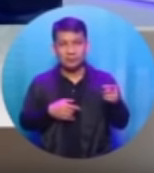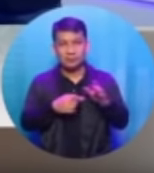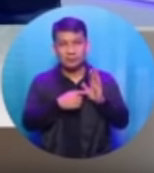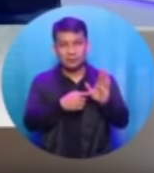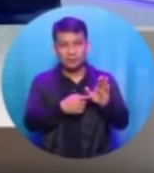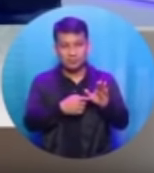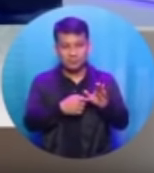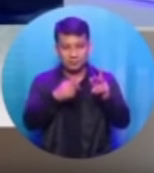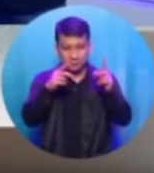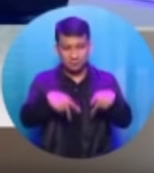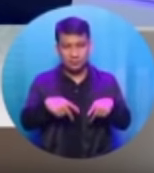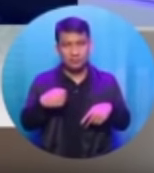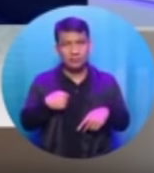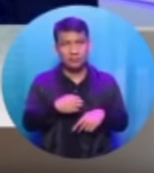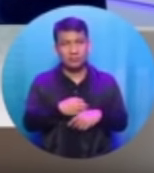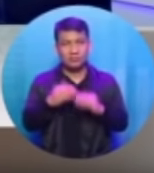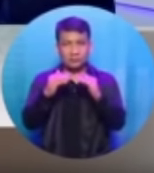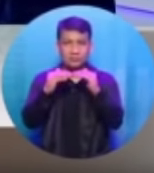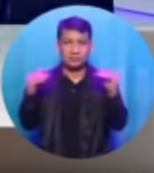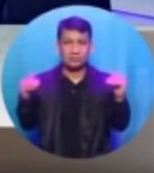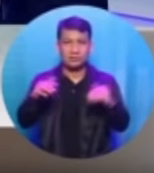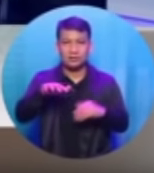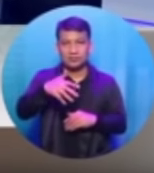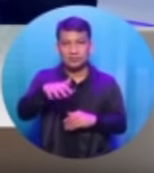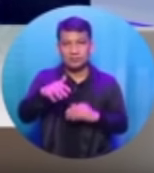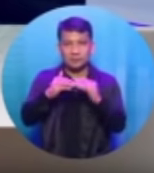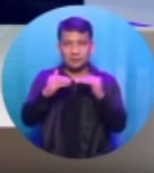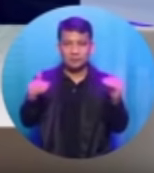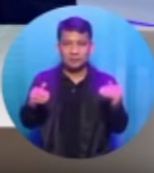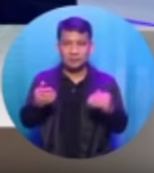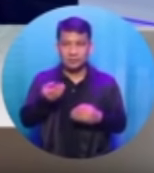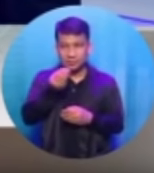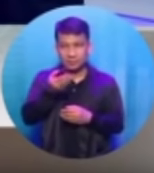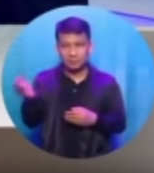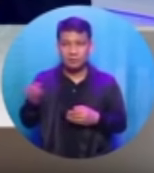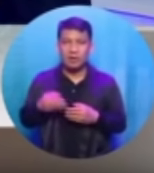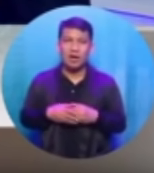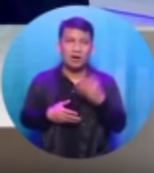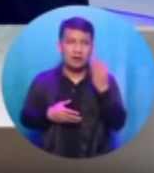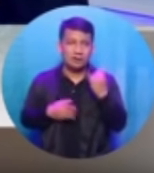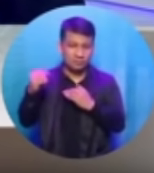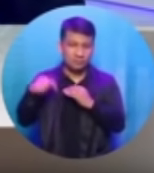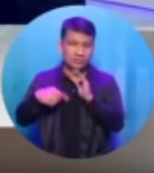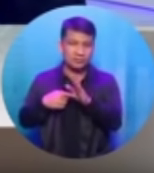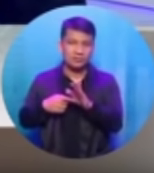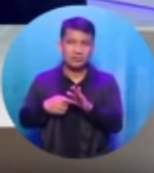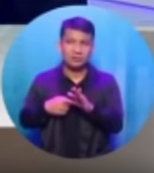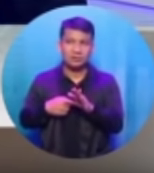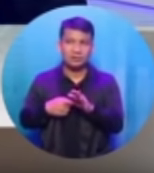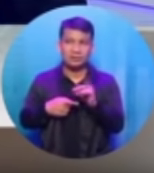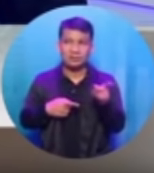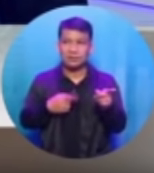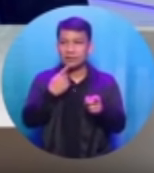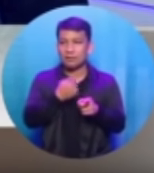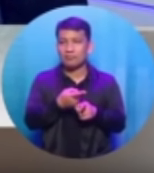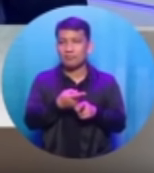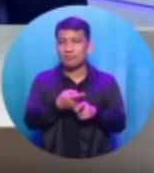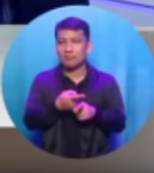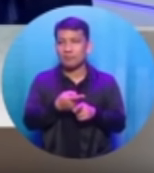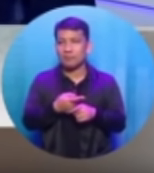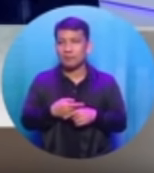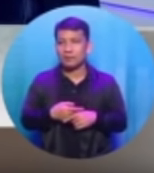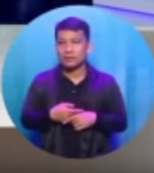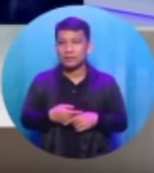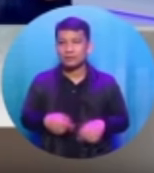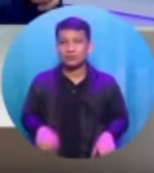nag-aing sa tao. Liberal ako. Okay. Oh. Alam naman, kailangan na kanila ako. Pag ako sinabas, hindi kong kinakausap ni ma'am.